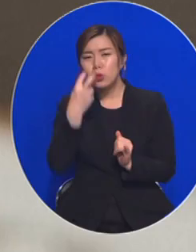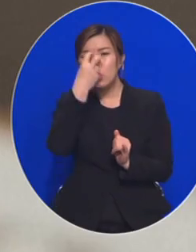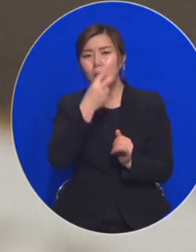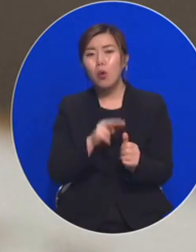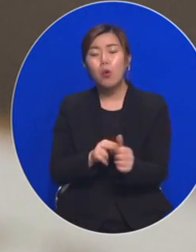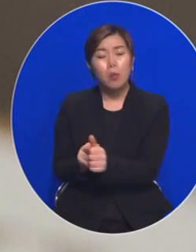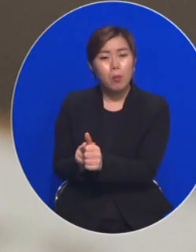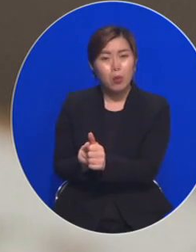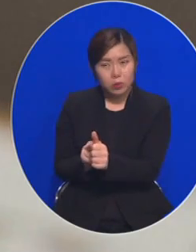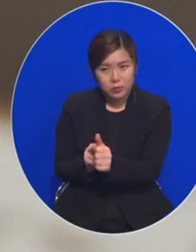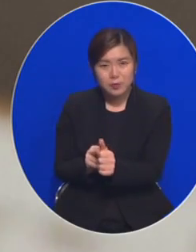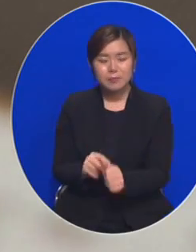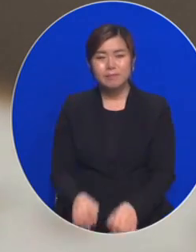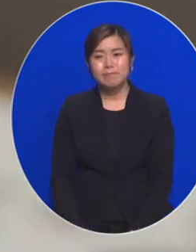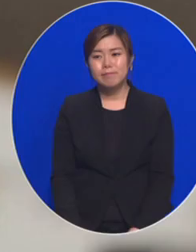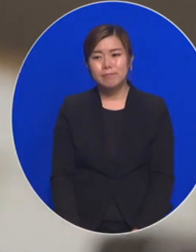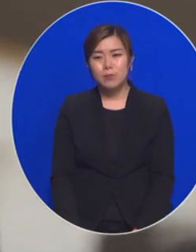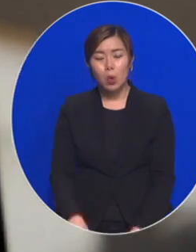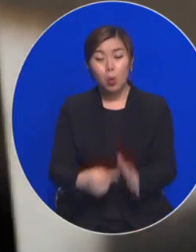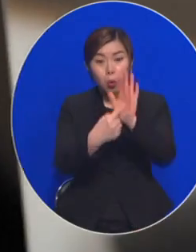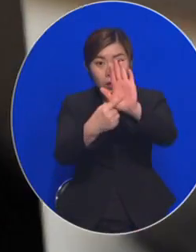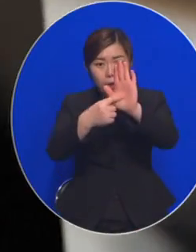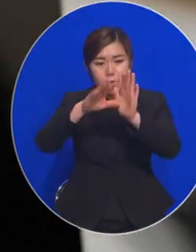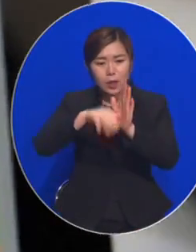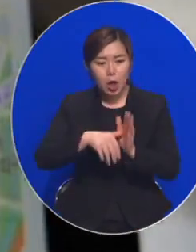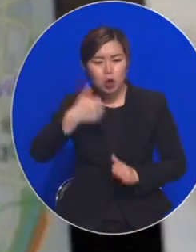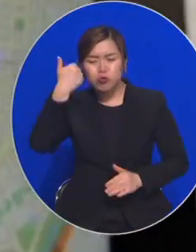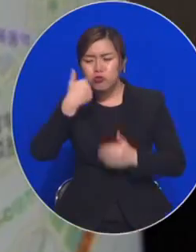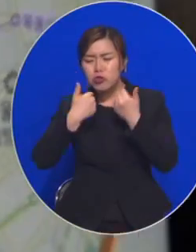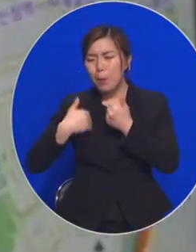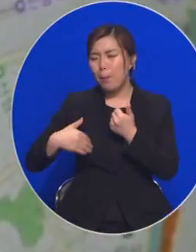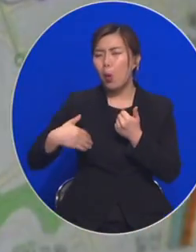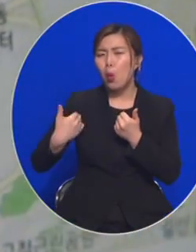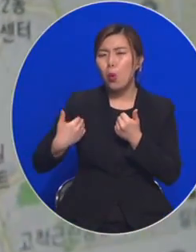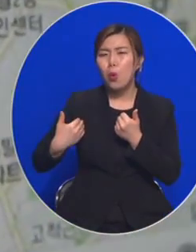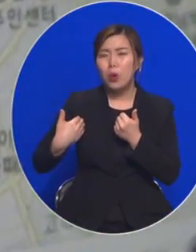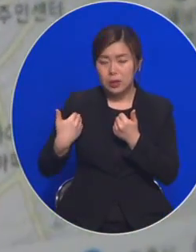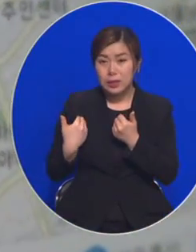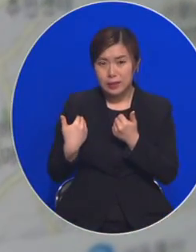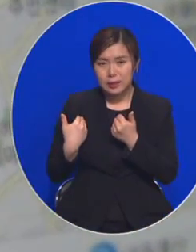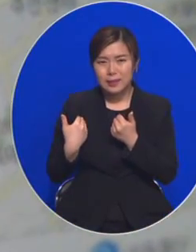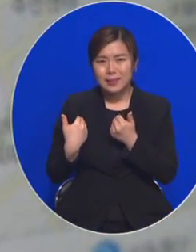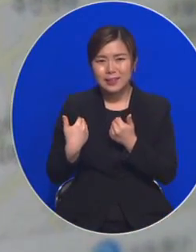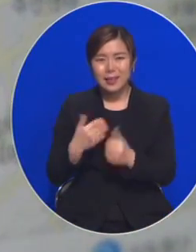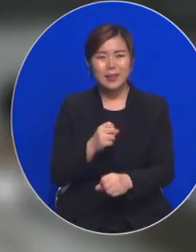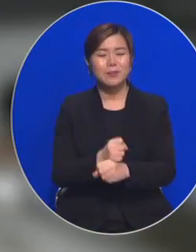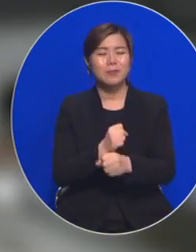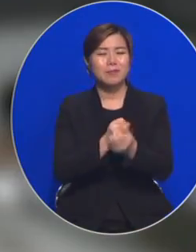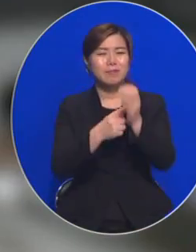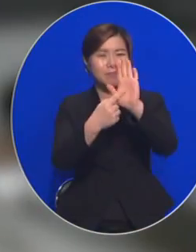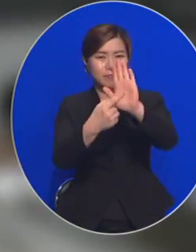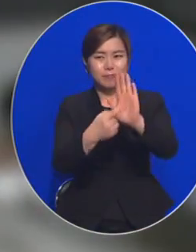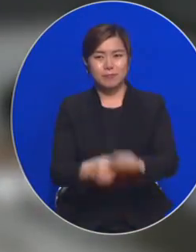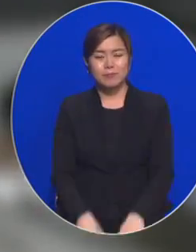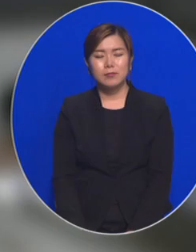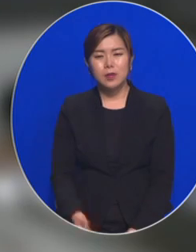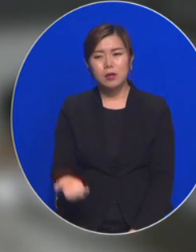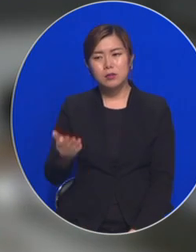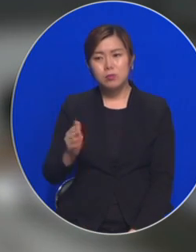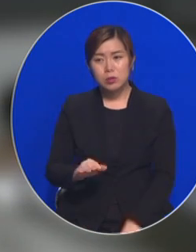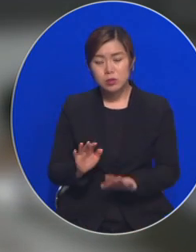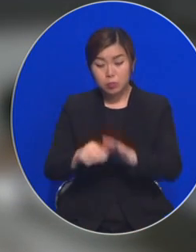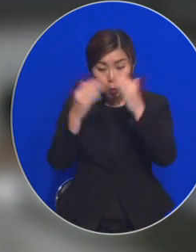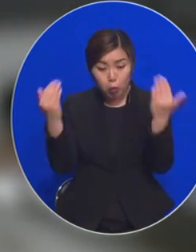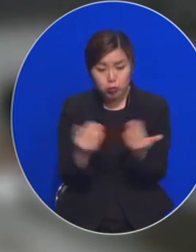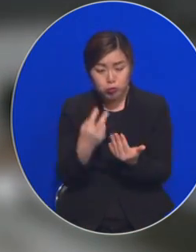강화합니다. 이동 경로를 공개할 땐 누구인지 식별할 수 있는 정보는 비공개를 원칙으로 하고 있지만 전국 지자체